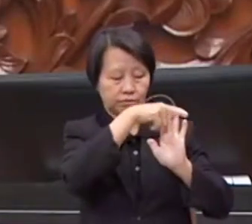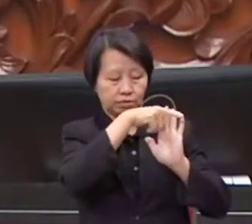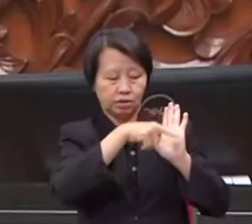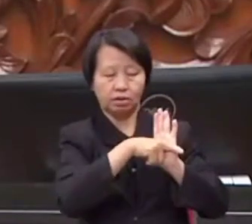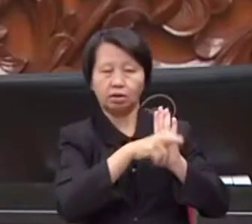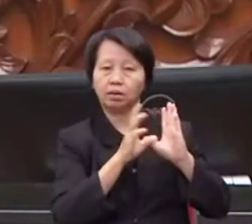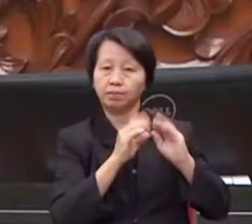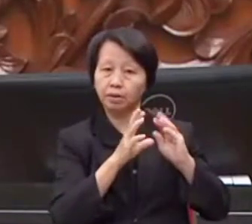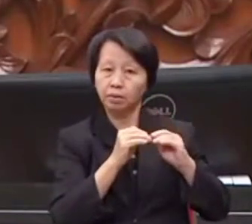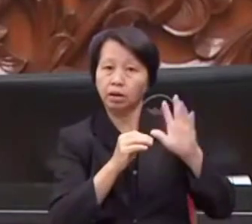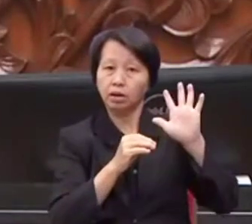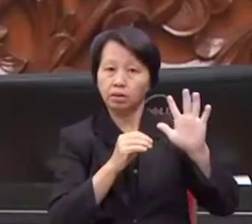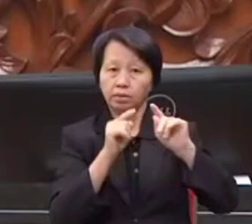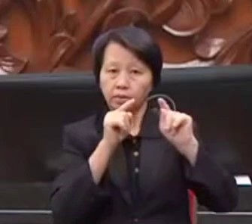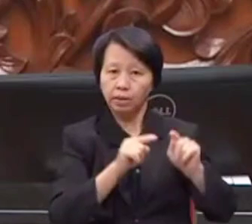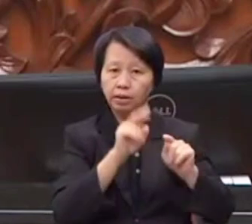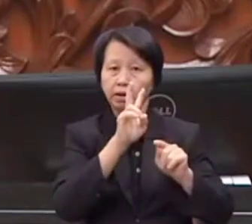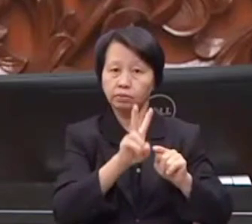masyarakat